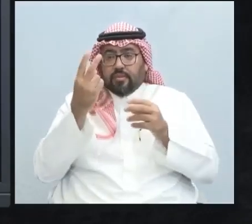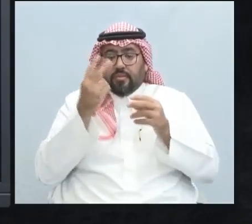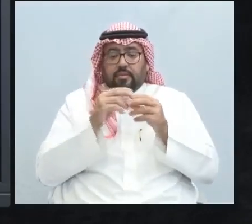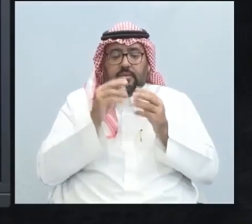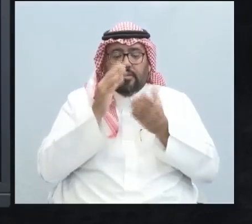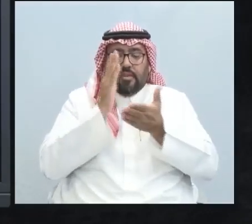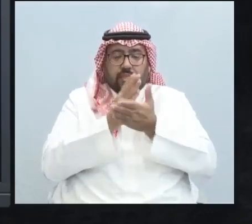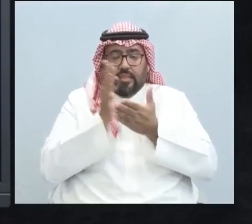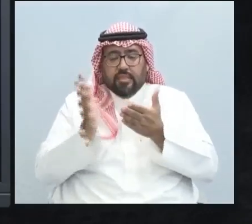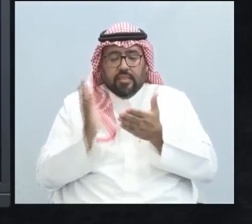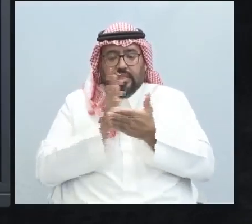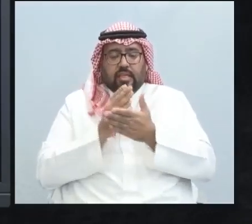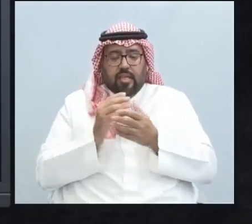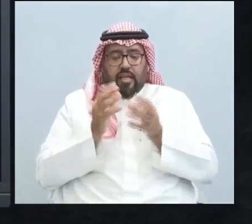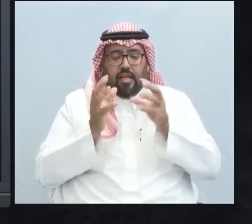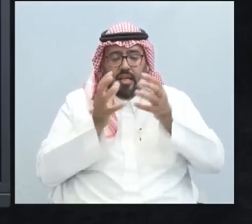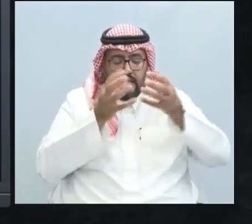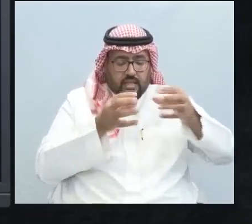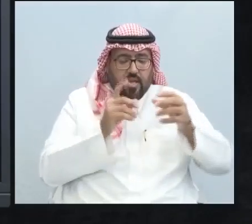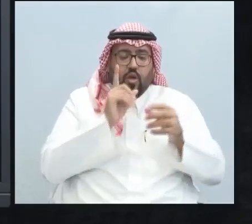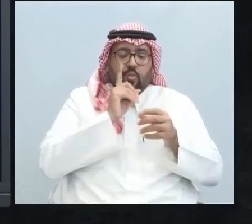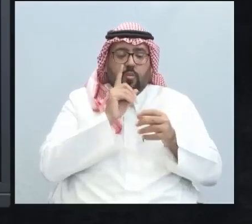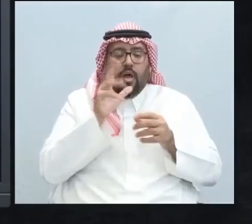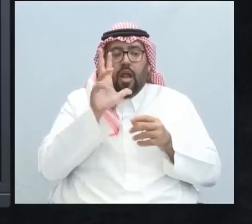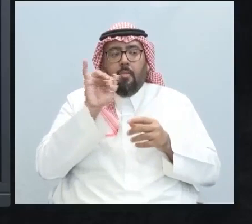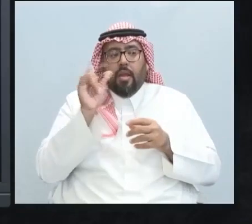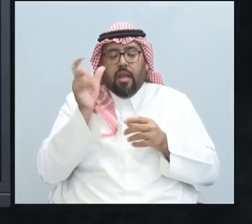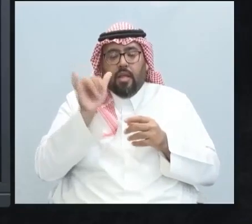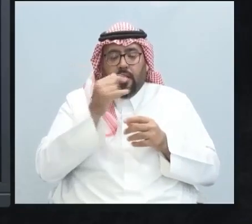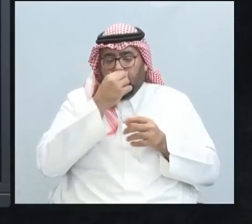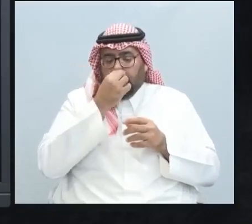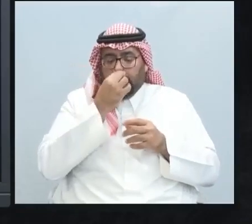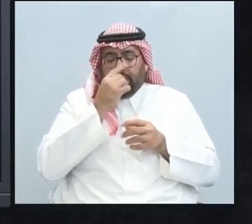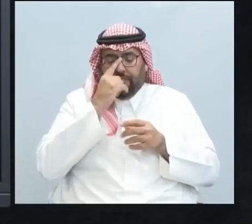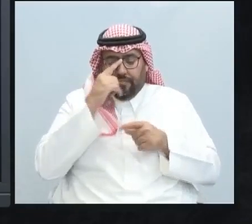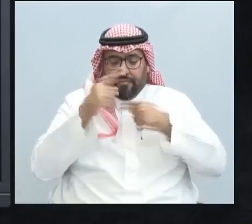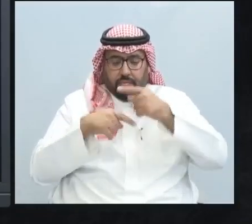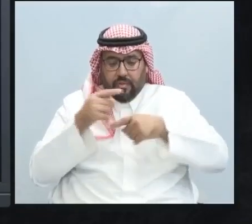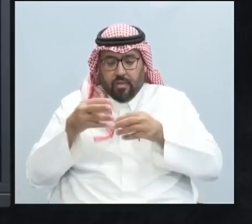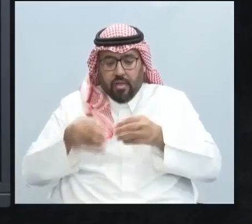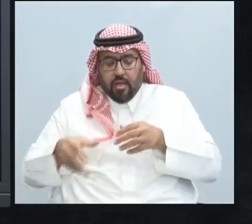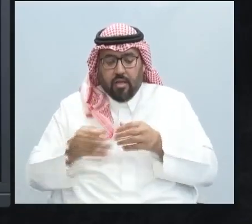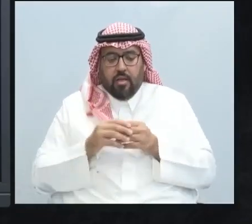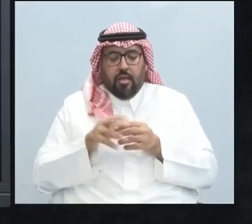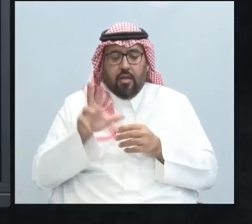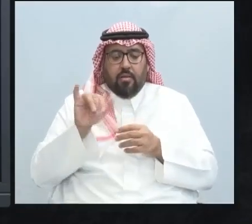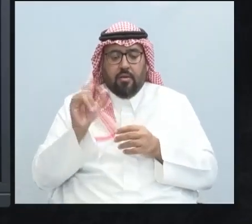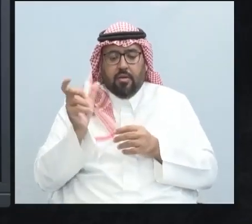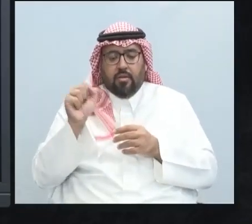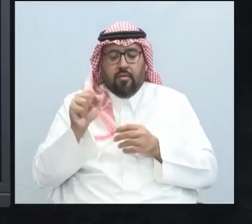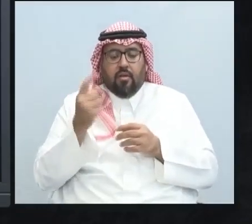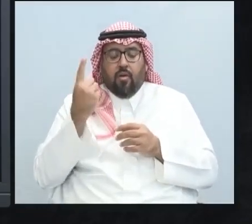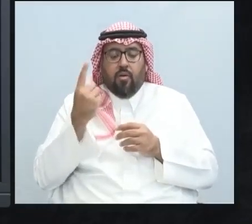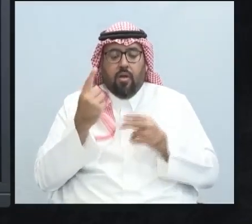منصف ف قبل ذلك هذه الخليه او خلايا امهات المني تنقسم احدى الخلايا تكمل هذا الانقسام المنصف الاول والثاني